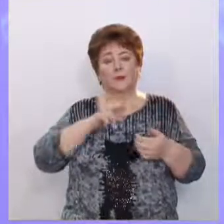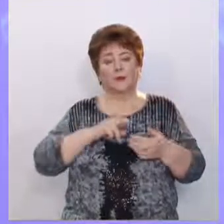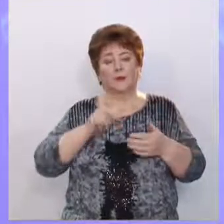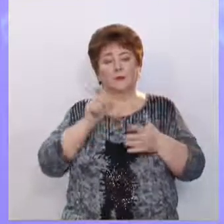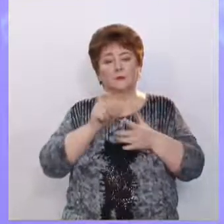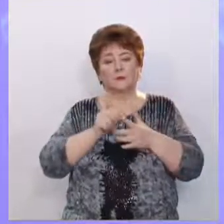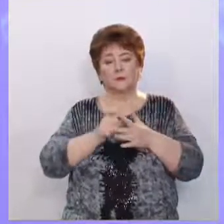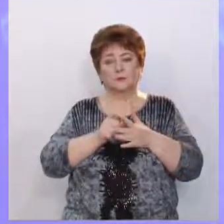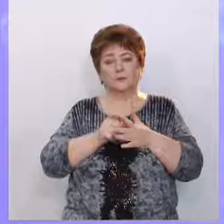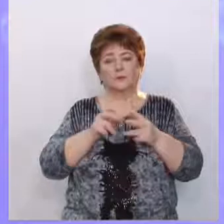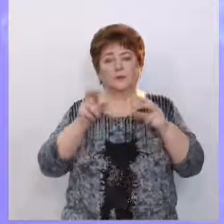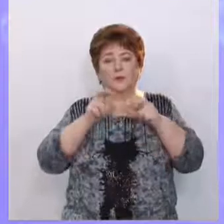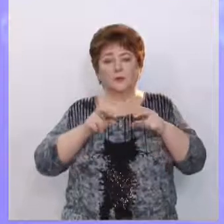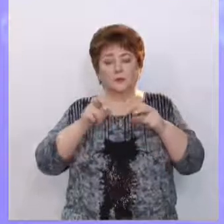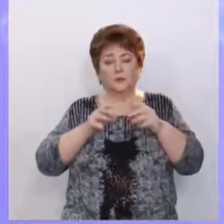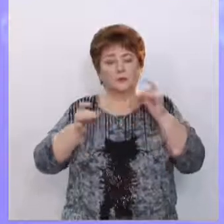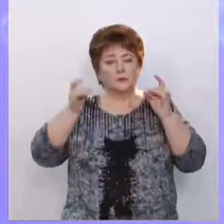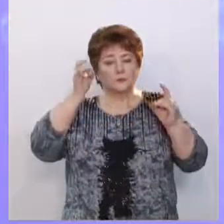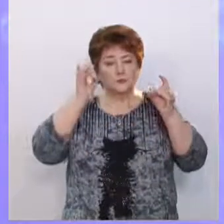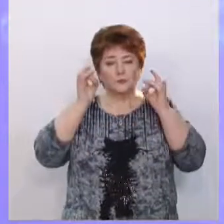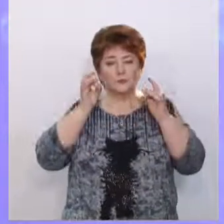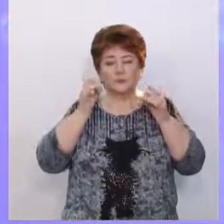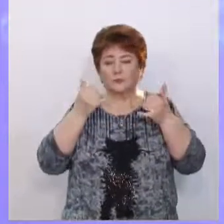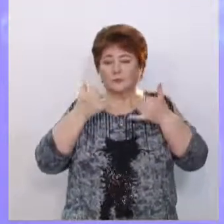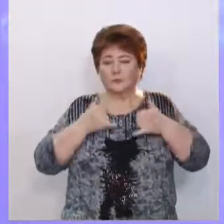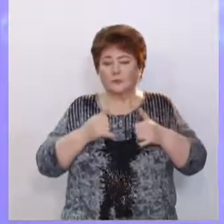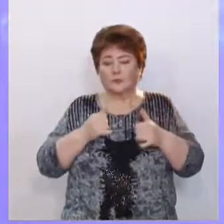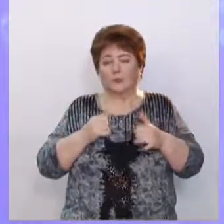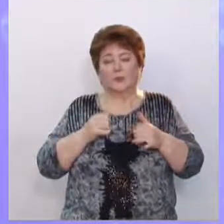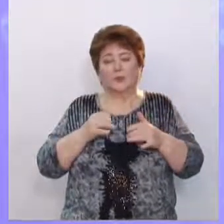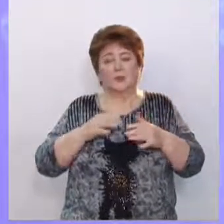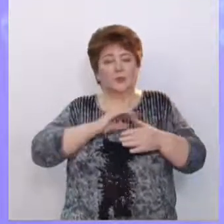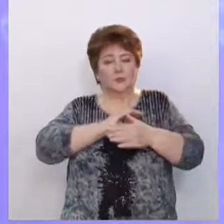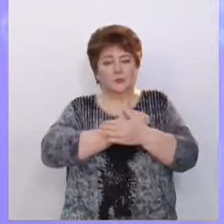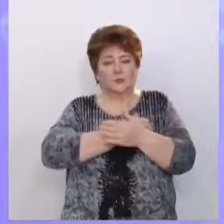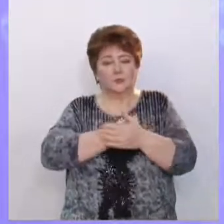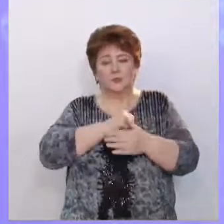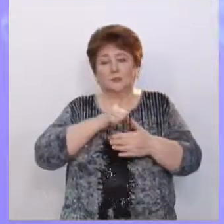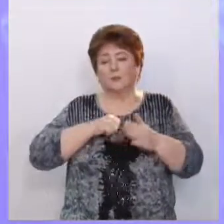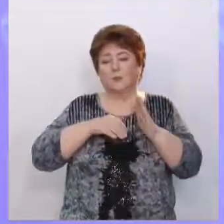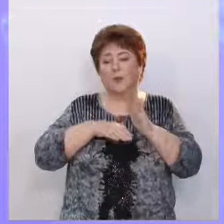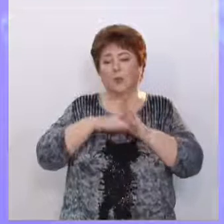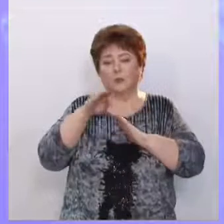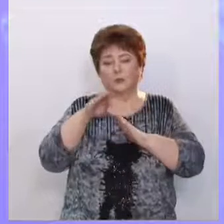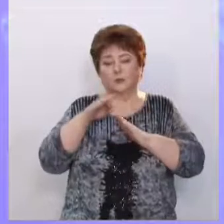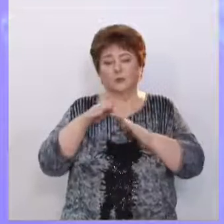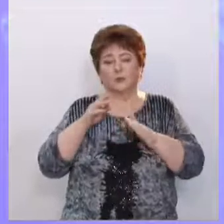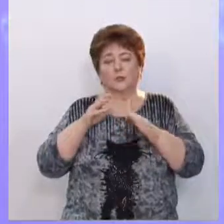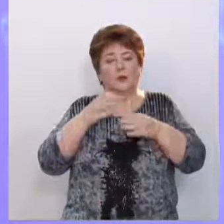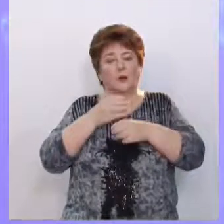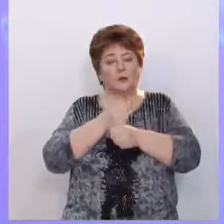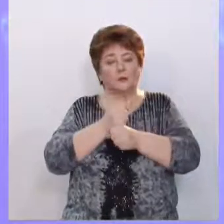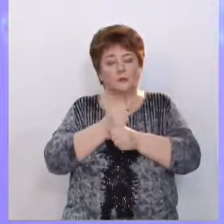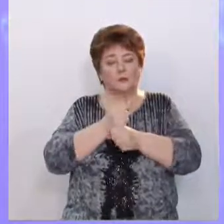ищу необычное, звучное, особое, сильное, самое лучшее,